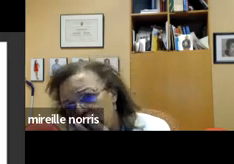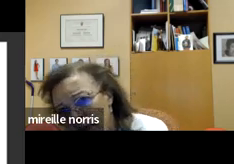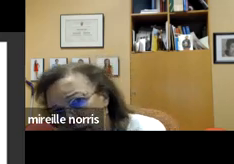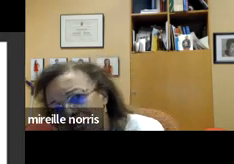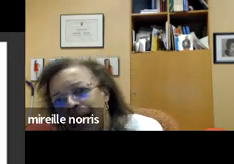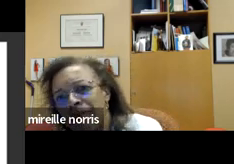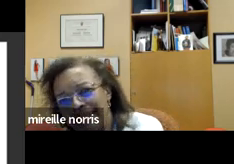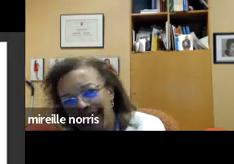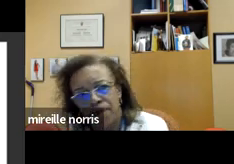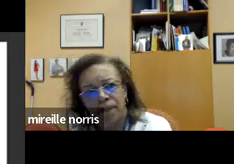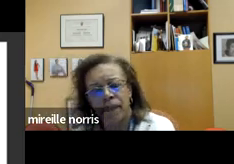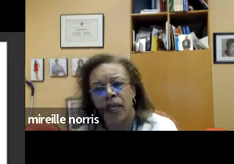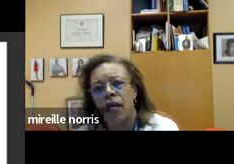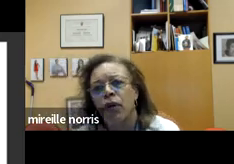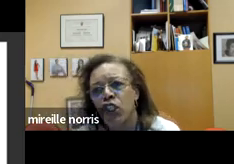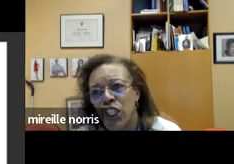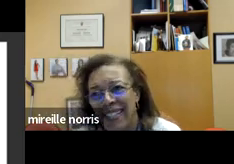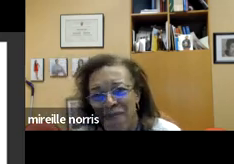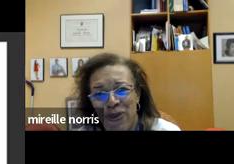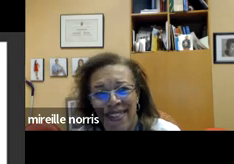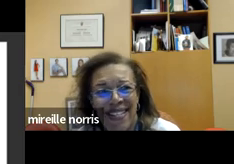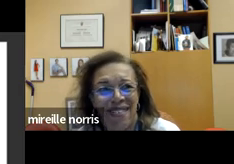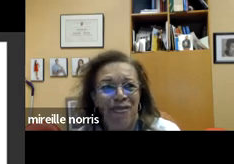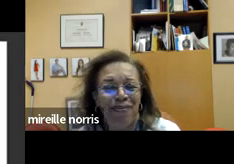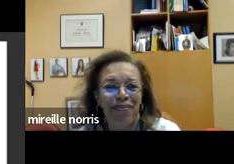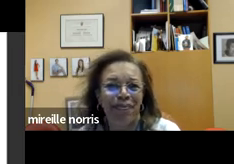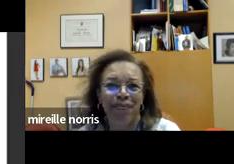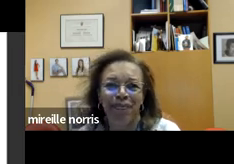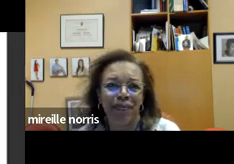peut développer plus d'habiletés. Prochaine diapositive.